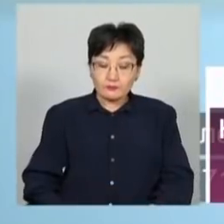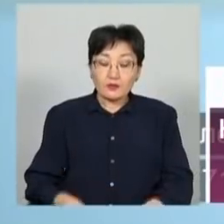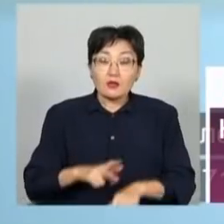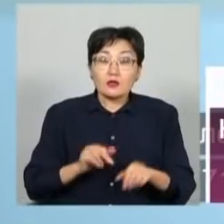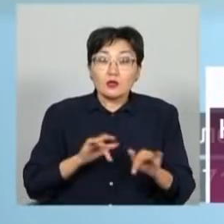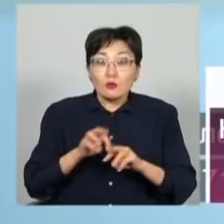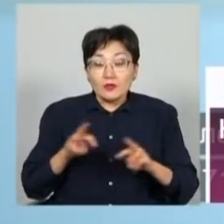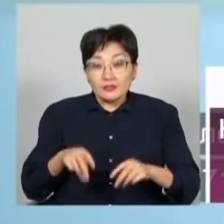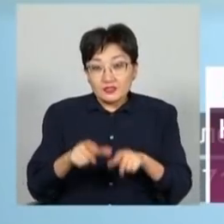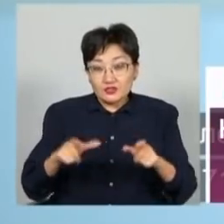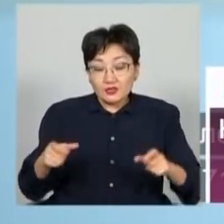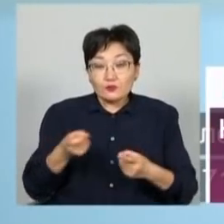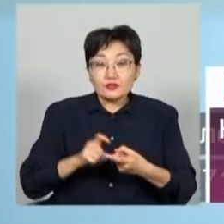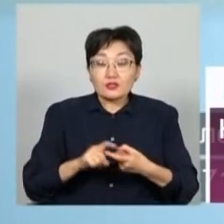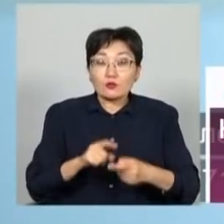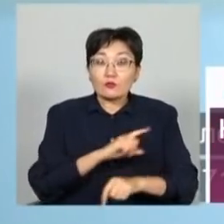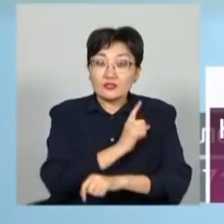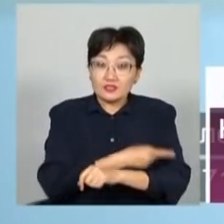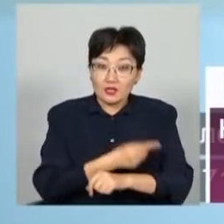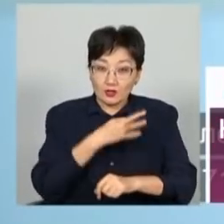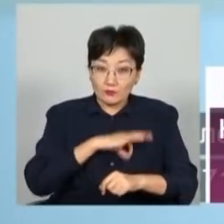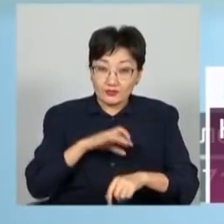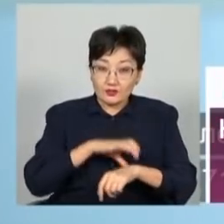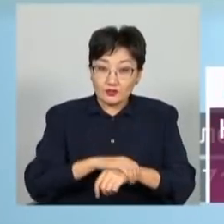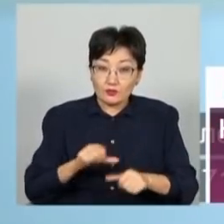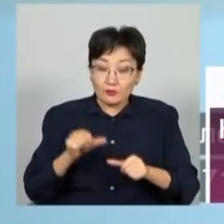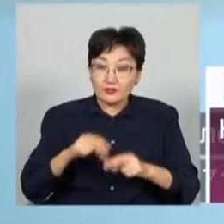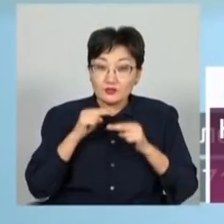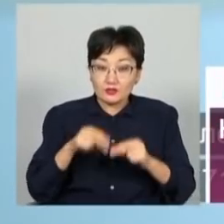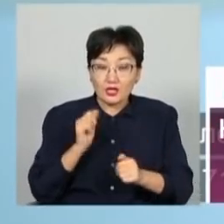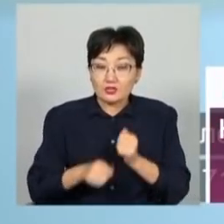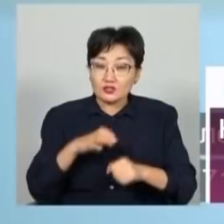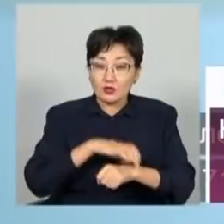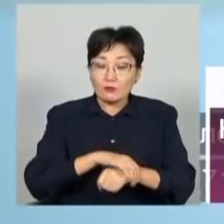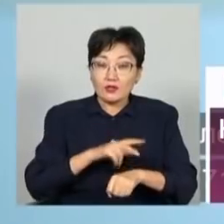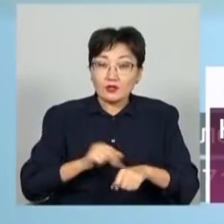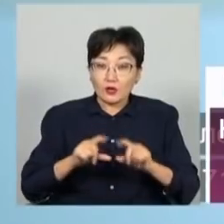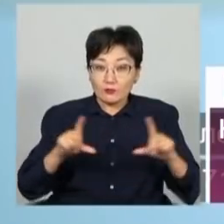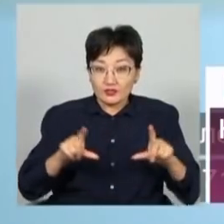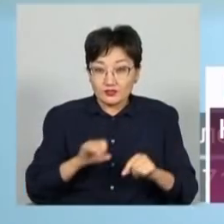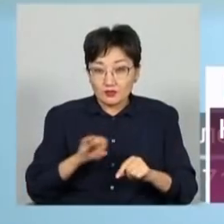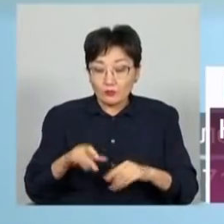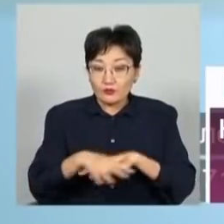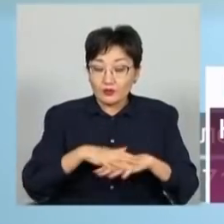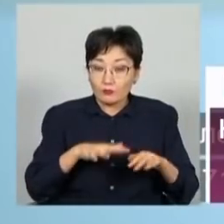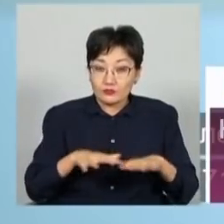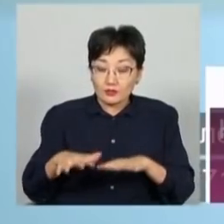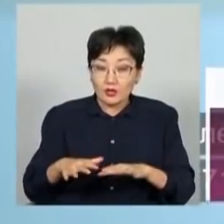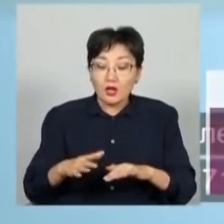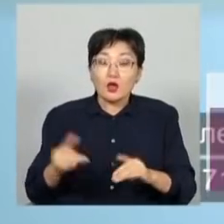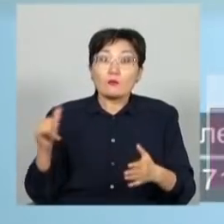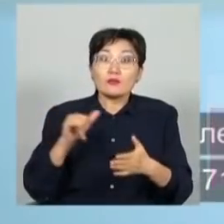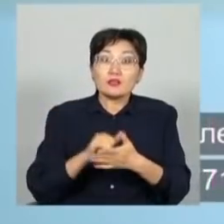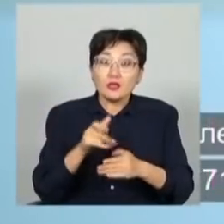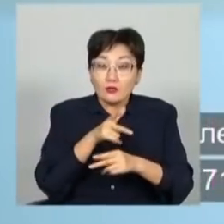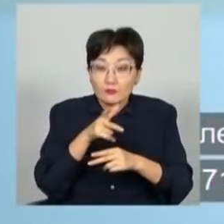İşler Ministerligi azamattarga katıstı küş koldanu faktilerine basa den koyat. Her bir fakt polisiya ğimarattarında jäne koğamdık orundarda ornatılgan